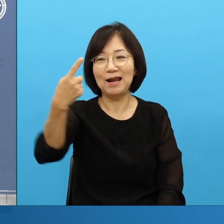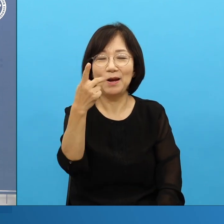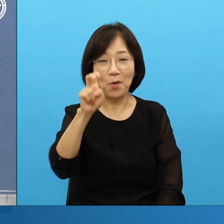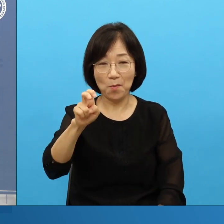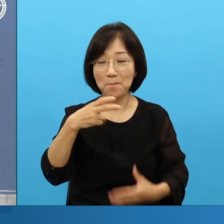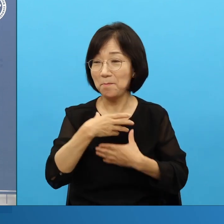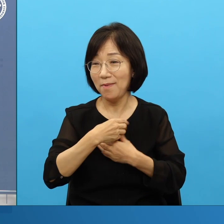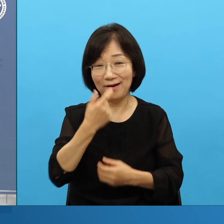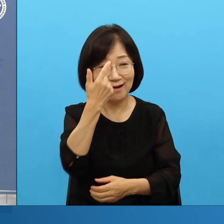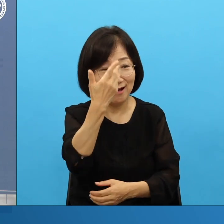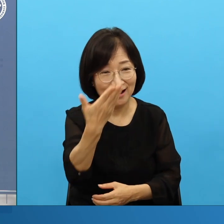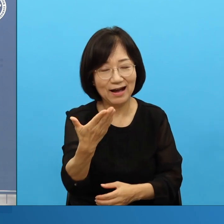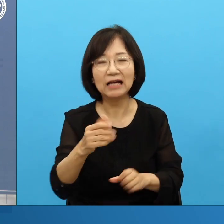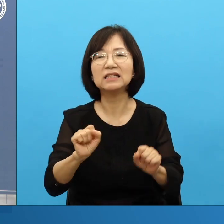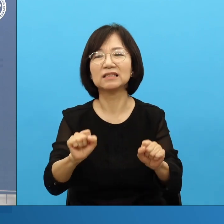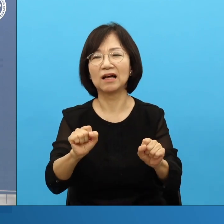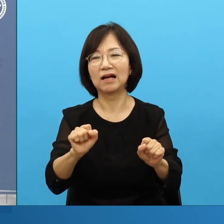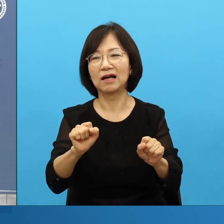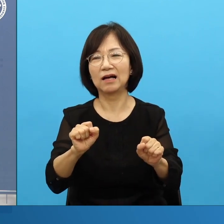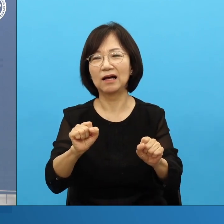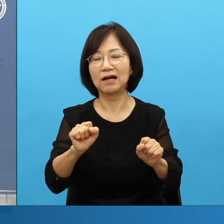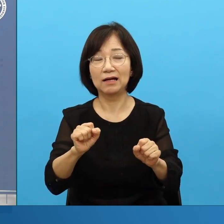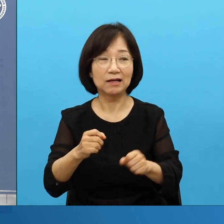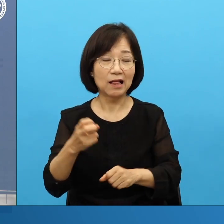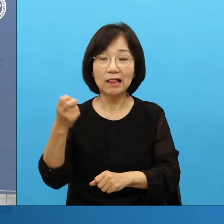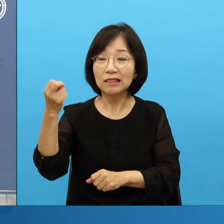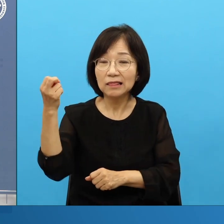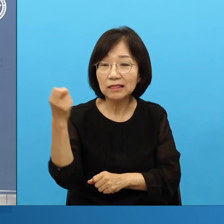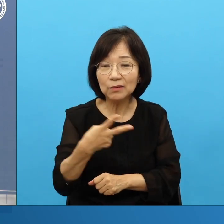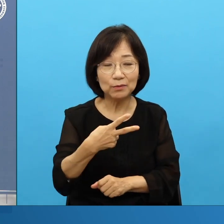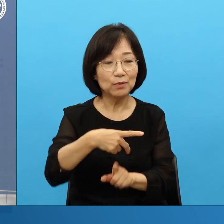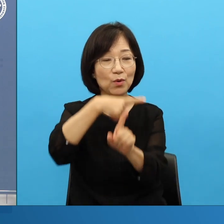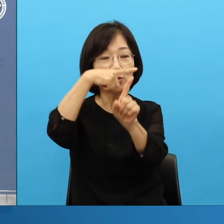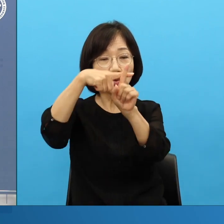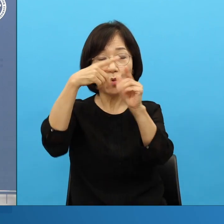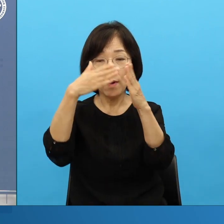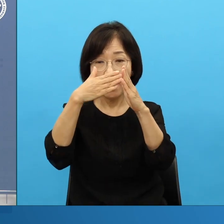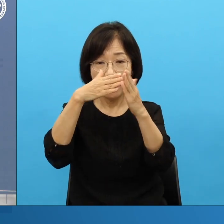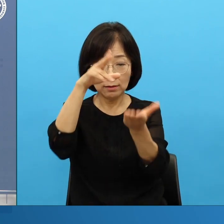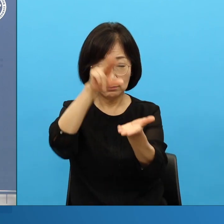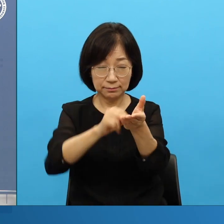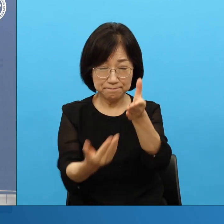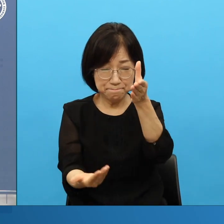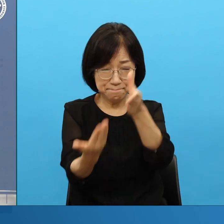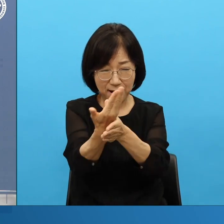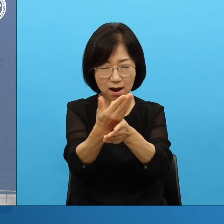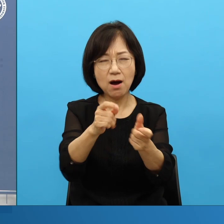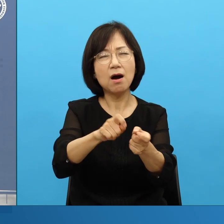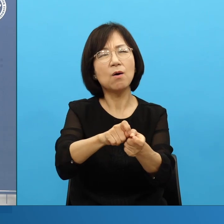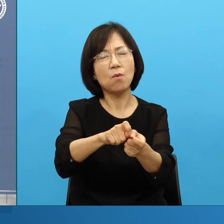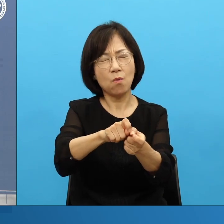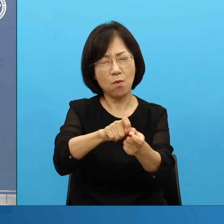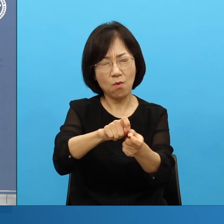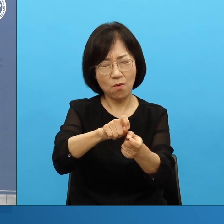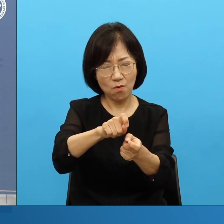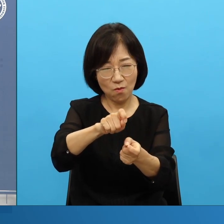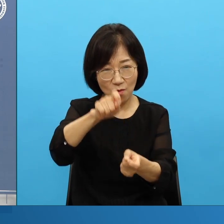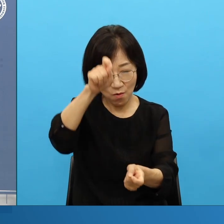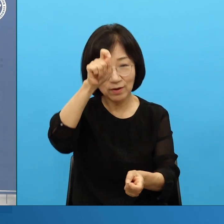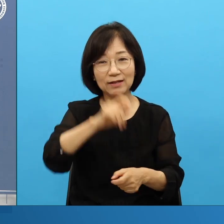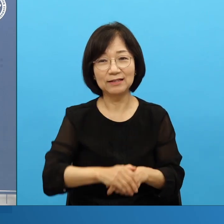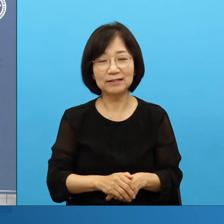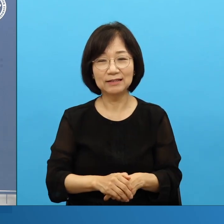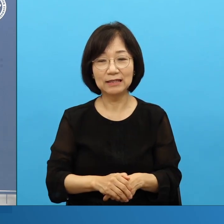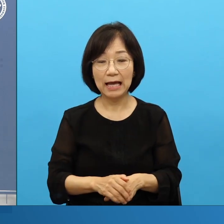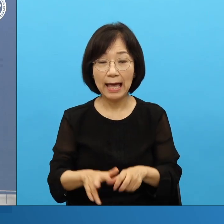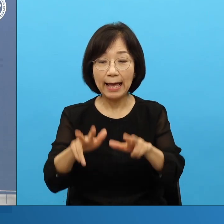아시다시피 이 교회 문제 오래된 거예요. And as you all know very well, the problems within the church was already long-standing. 이 교회 지금 문제가 일어났다 이리 싶지만 그게